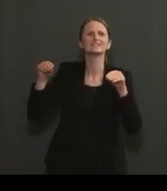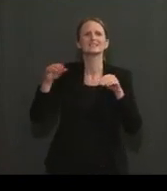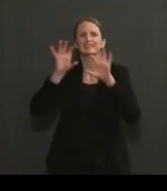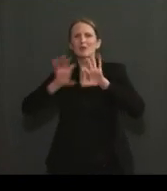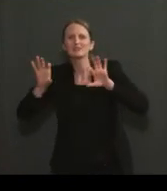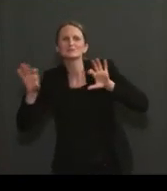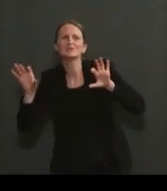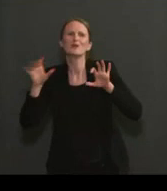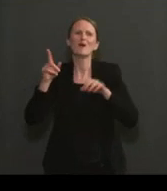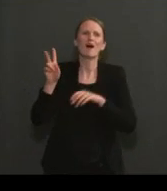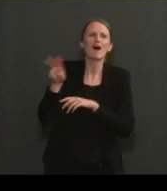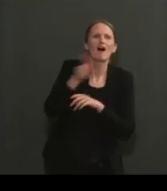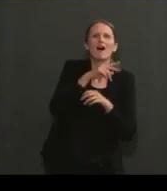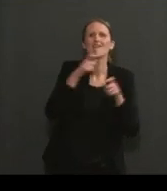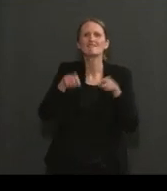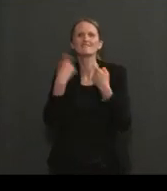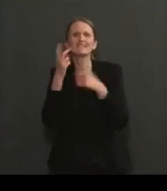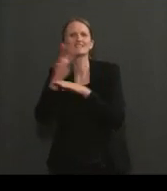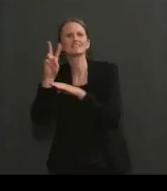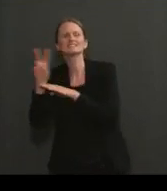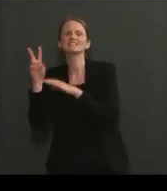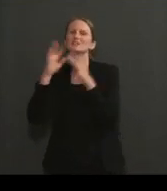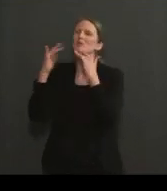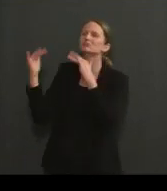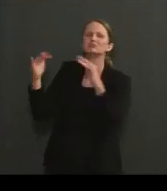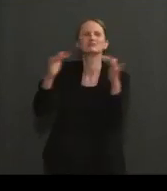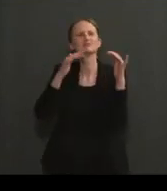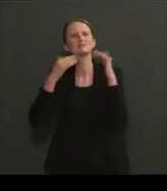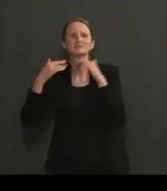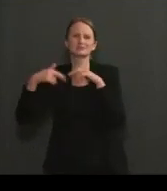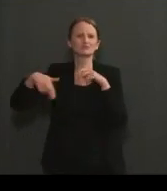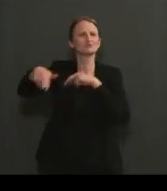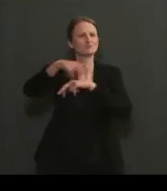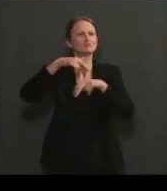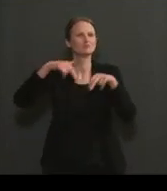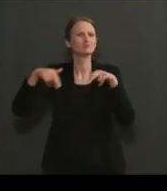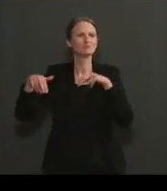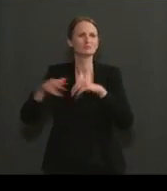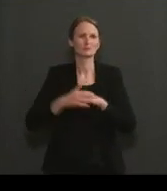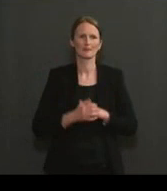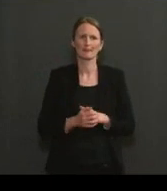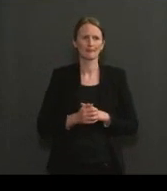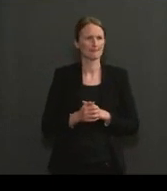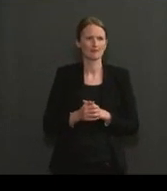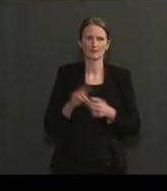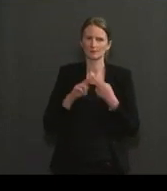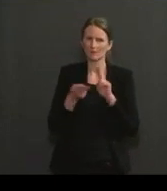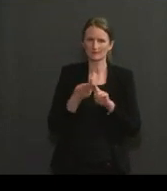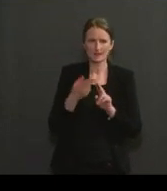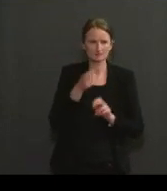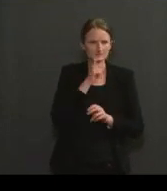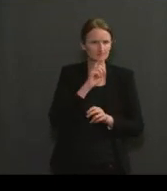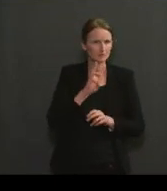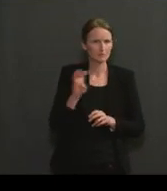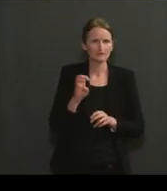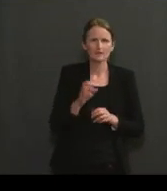week-end. Et c'est vrai que ça peut sembler une belle destination de promenade, mais nous ne pouvons pas toujours nous permettre, et nous ne pouvons toujours